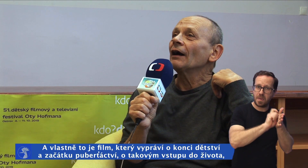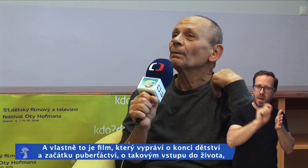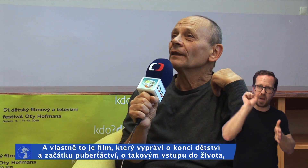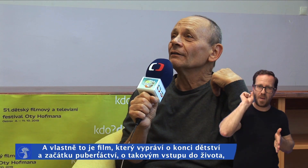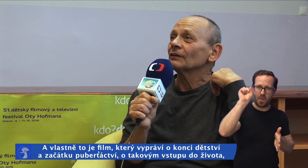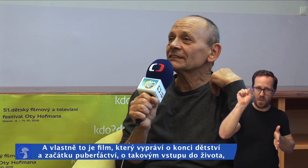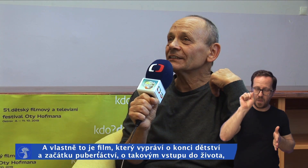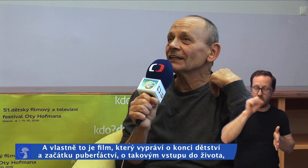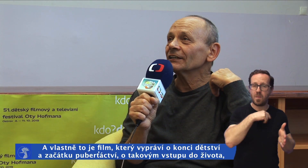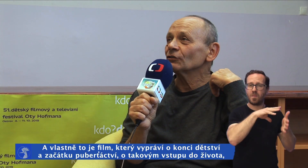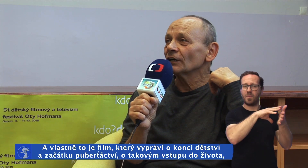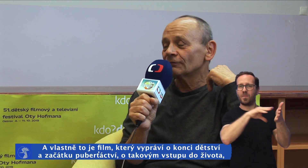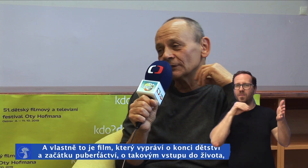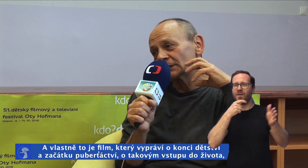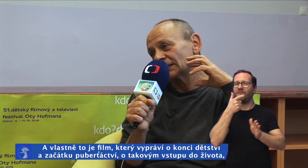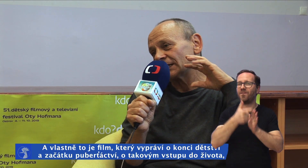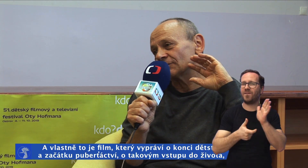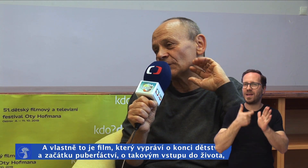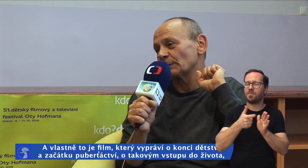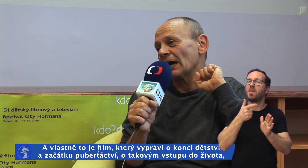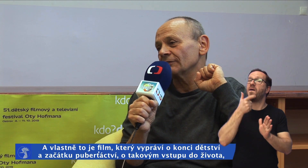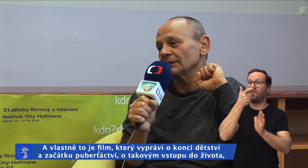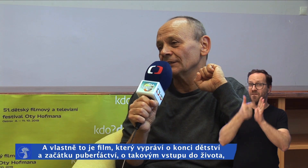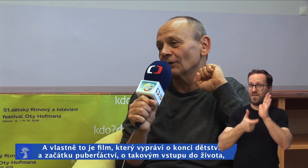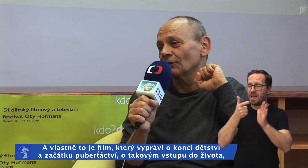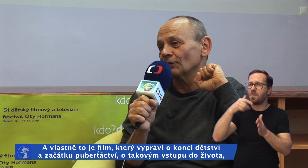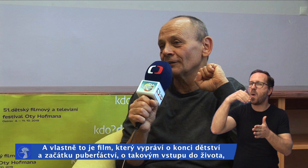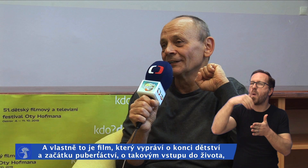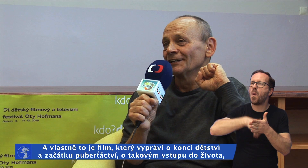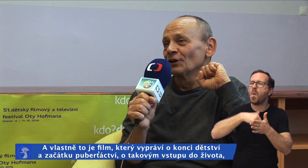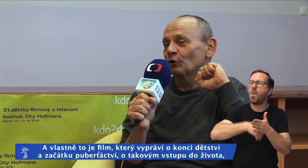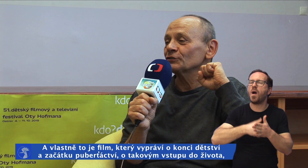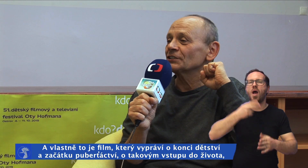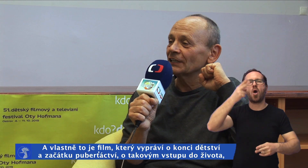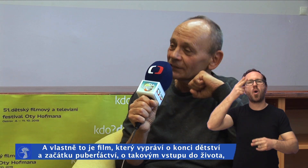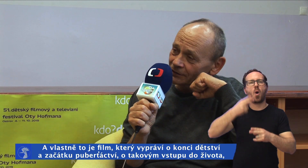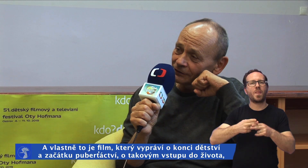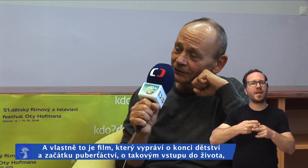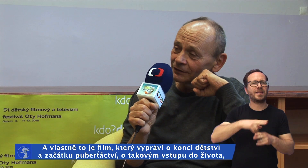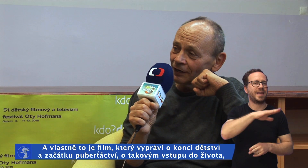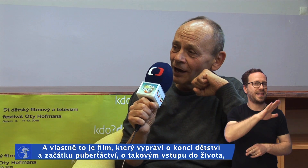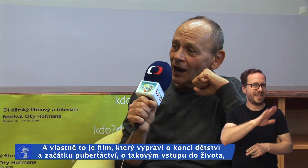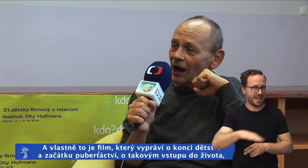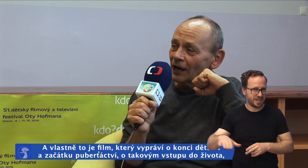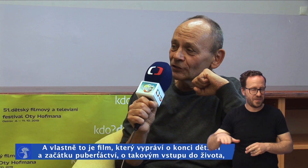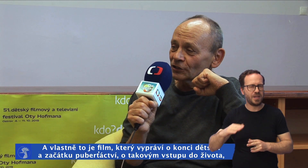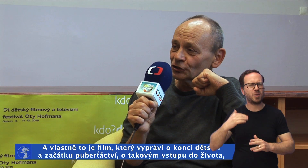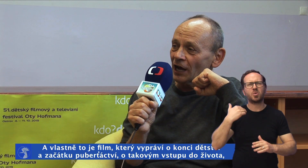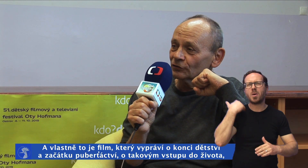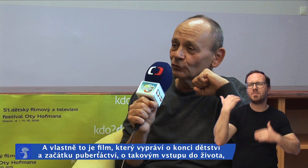A vlastně to je film, který vypráví o konci dětství